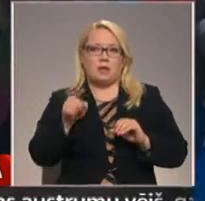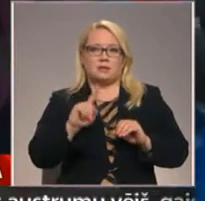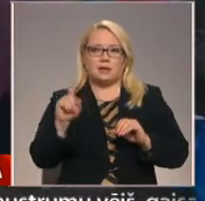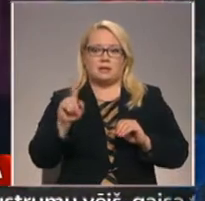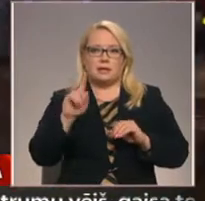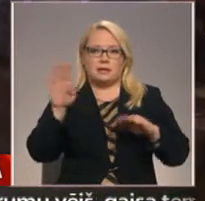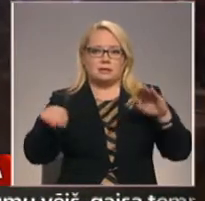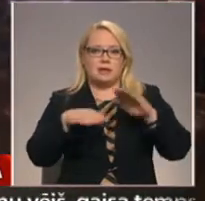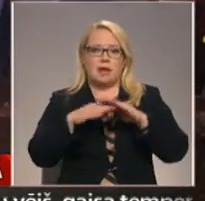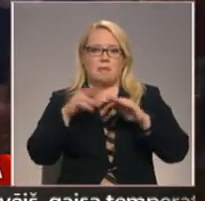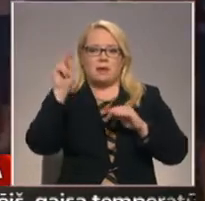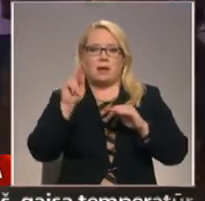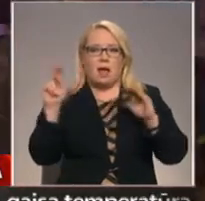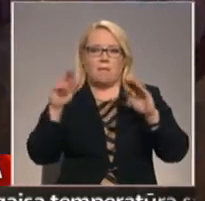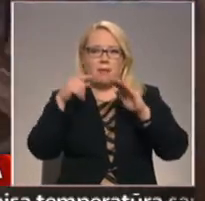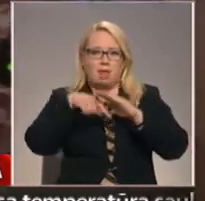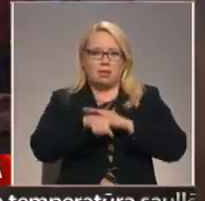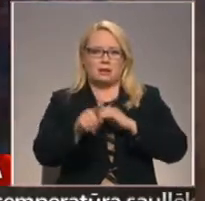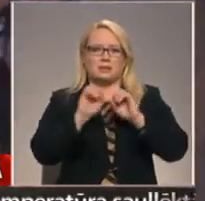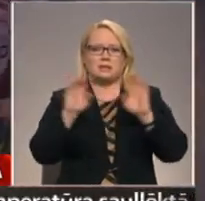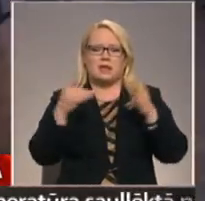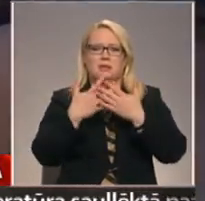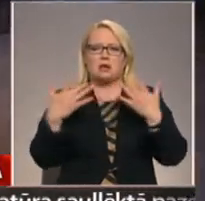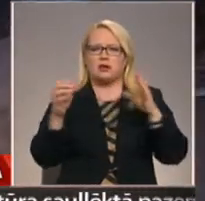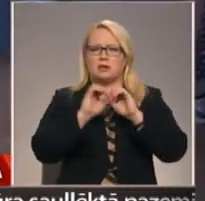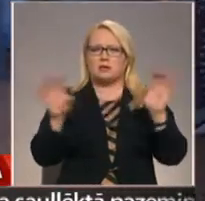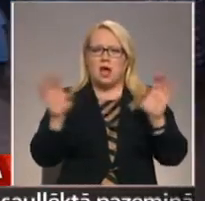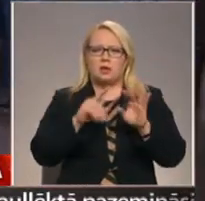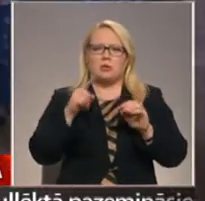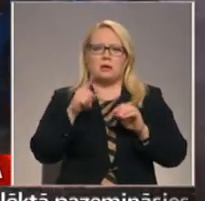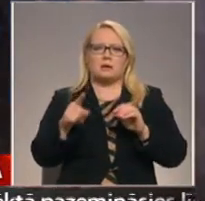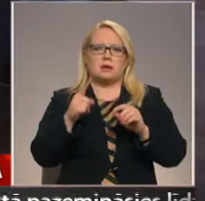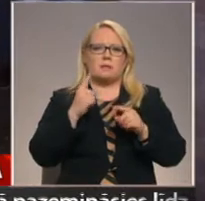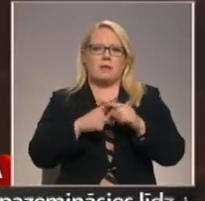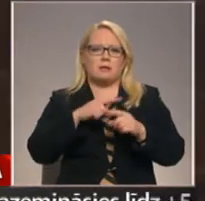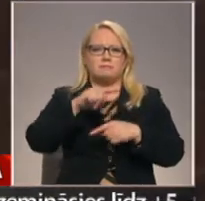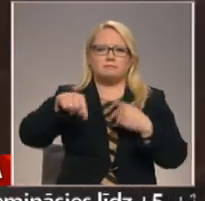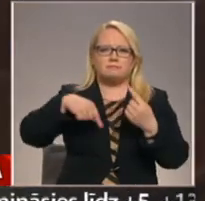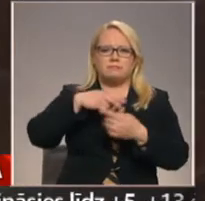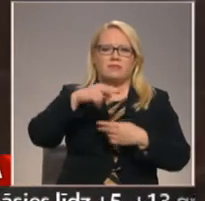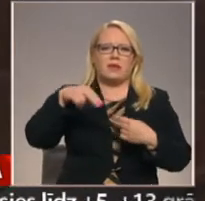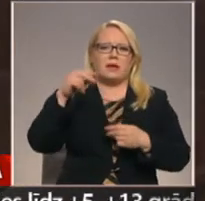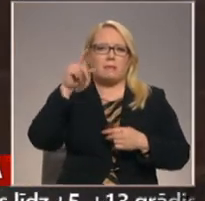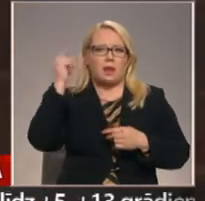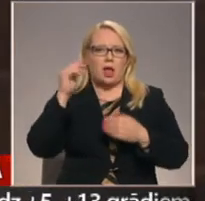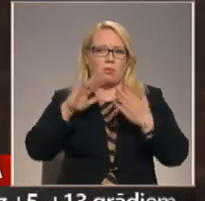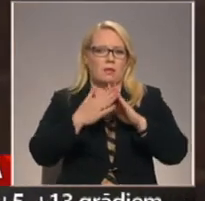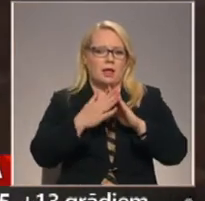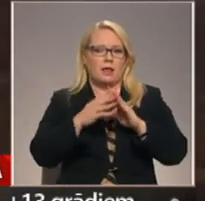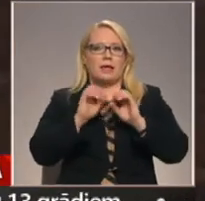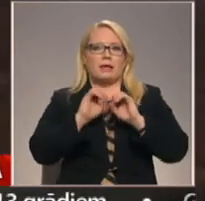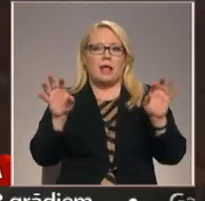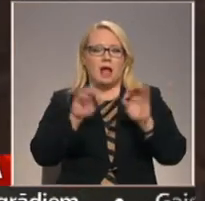atrodas zem kapelas, klātesošajiem izstāstīja dažādas leģendas, kas apvī netālu esošo Preiļu pili. Iespaidi par dzirdēto ir